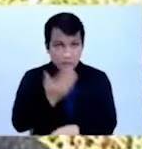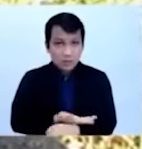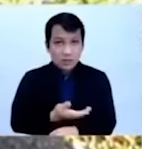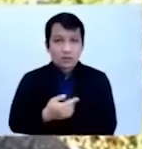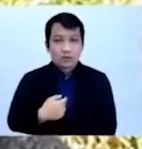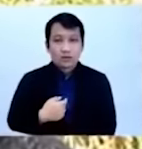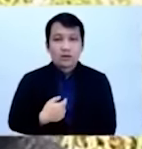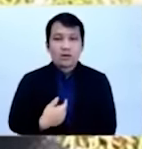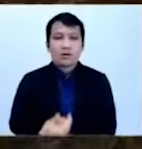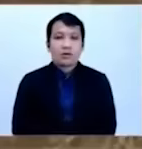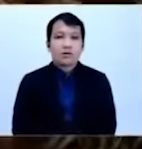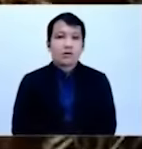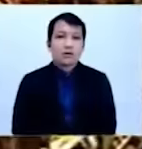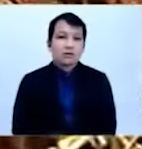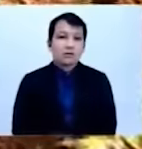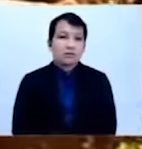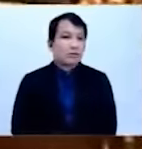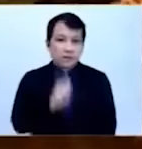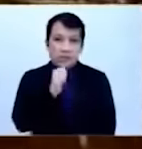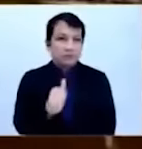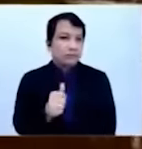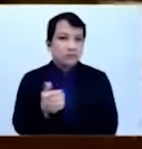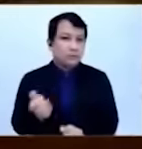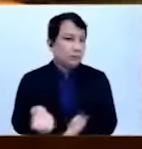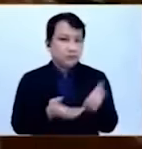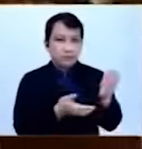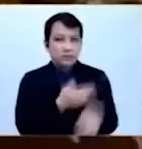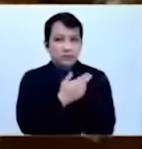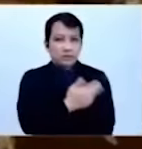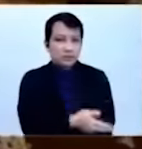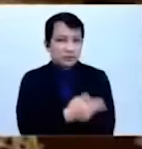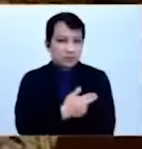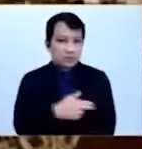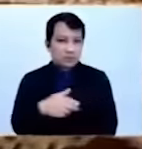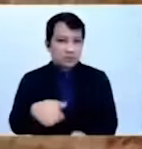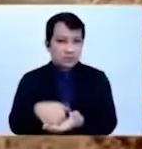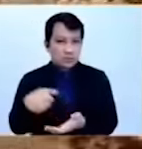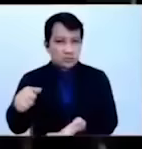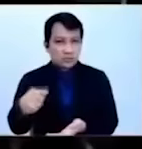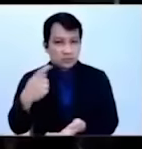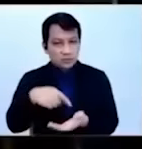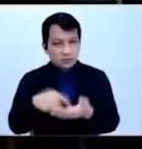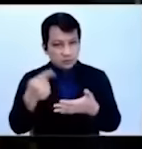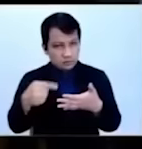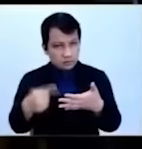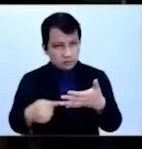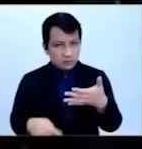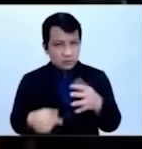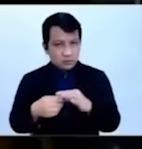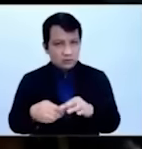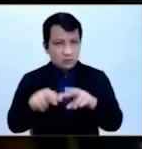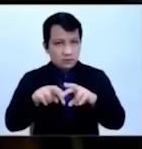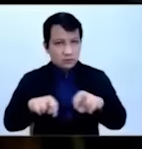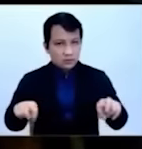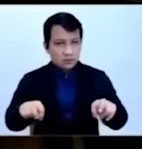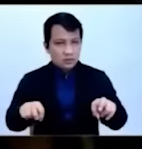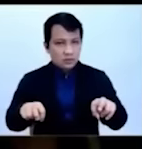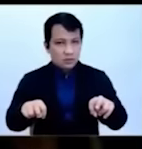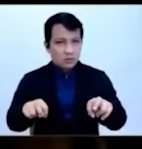talaga ipagamot sa baba. Kinuha ng NBI ang bangkay para isailalim sa post-mortem examination.